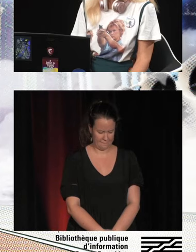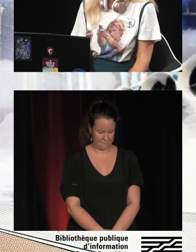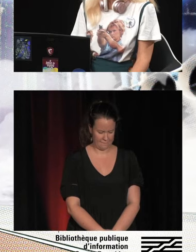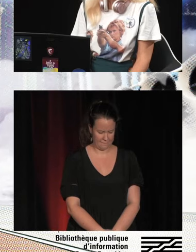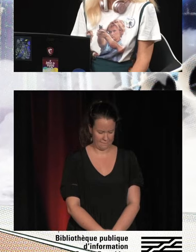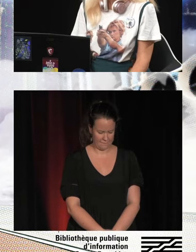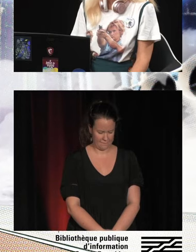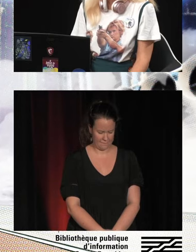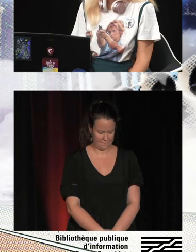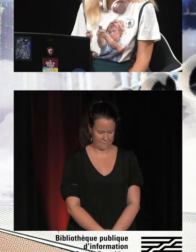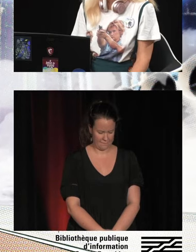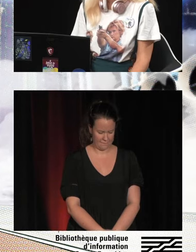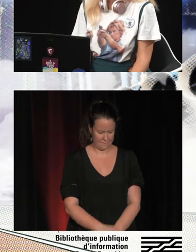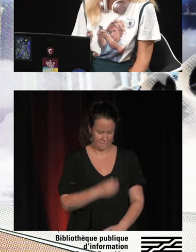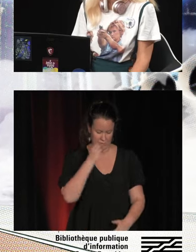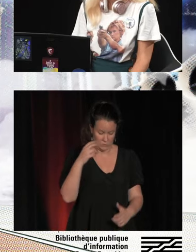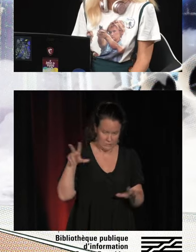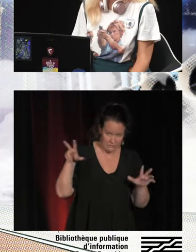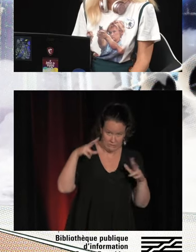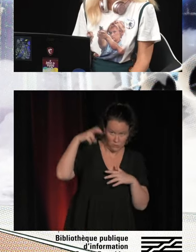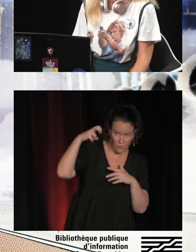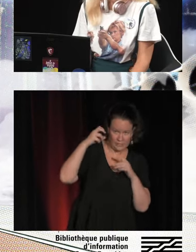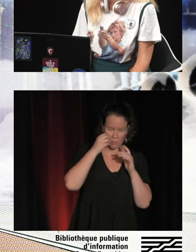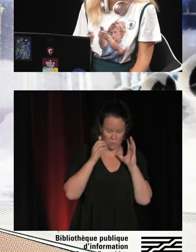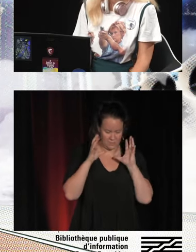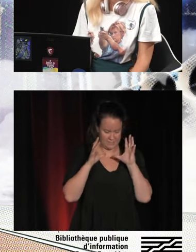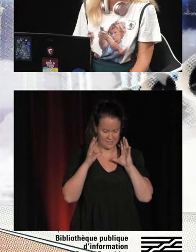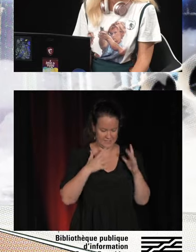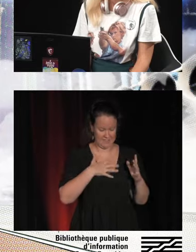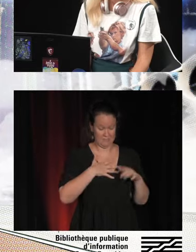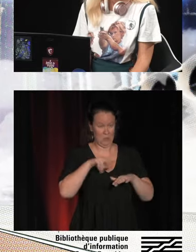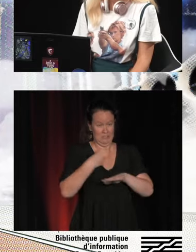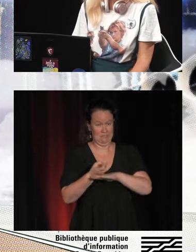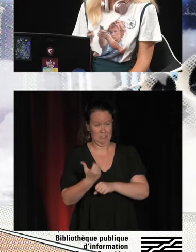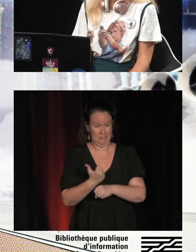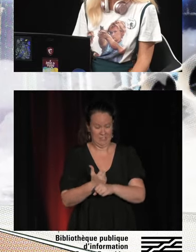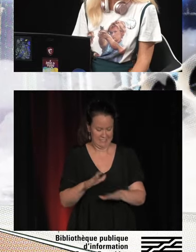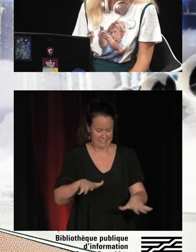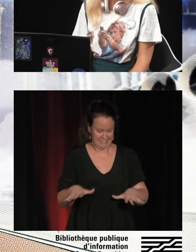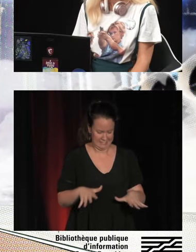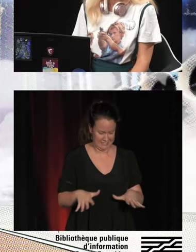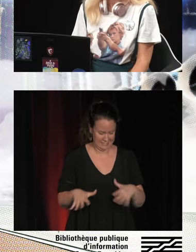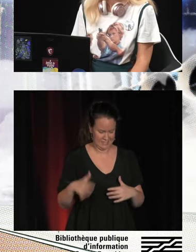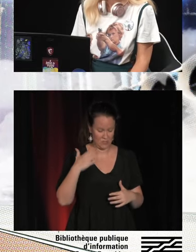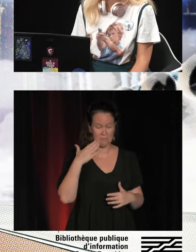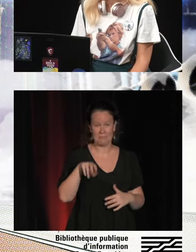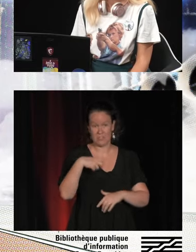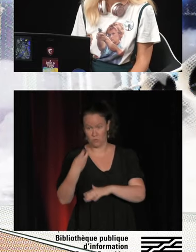La chauve-souris, on se baisse, voilà, merci. On y va. J'ai trop peur de tomber à chaque fois. Après, il faut refaire tout le